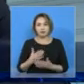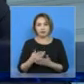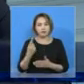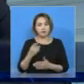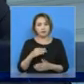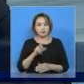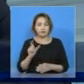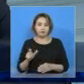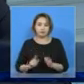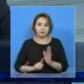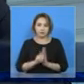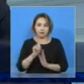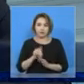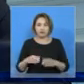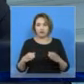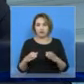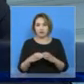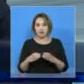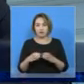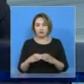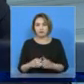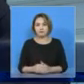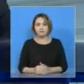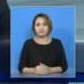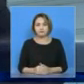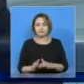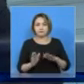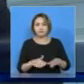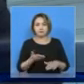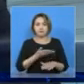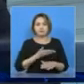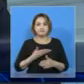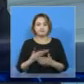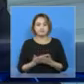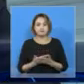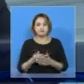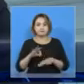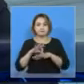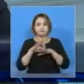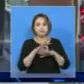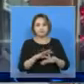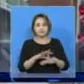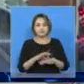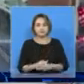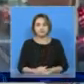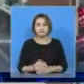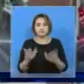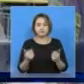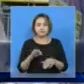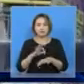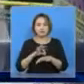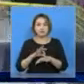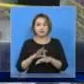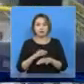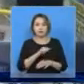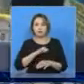сол кісілерден бастаймыз, жаңағы организованный коллективтерден. Сосын ары қарай бізге де бұл жеткізіледі. Иә, аурудың алдын алу